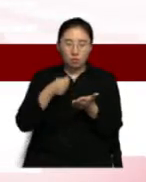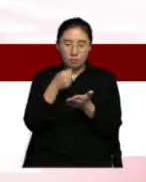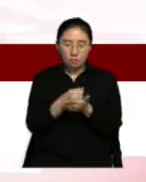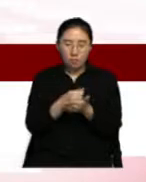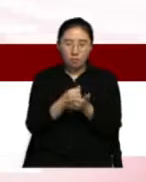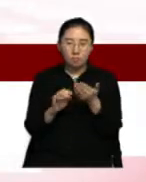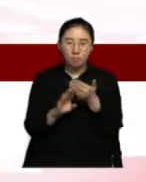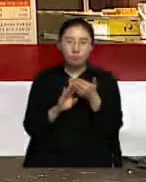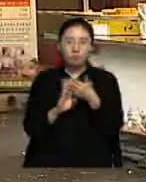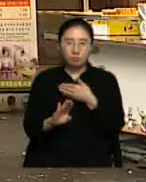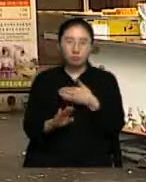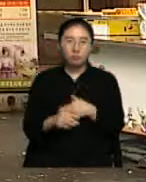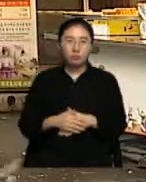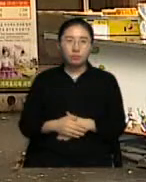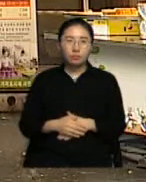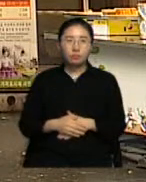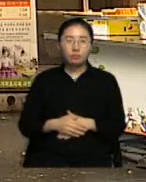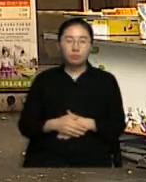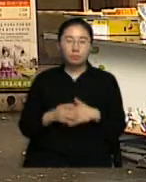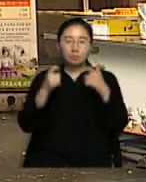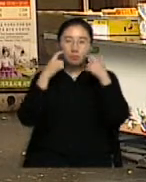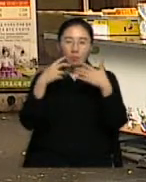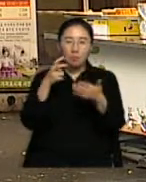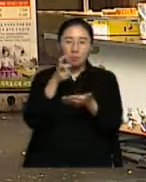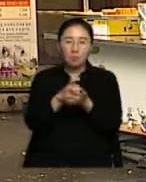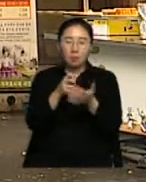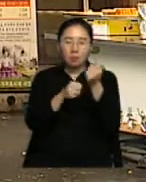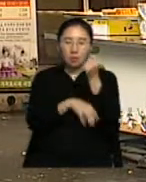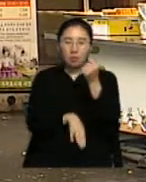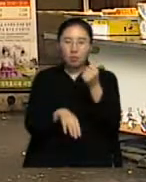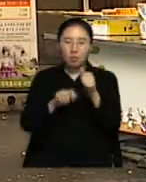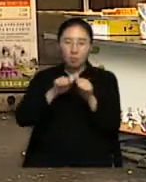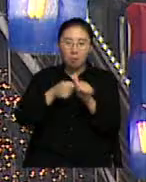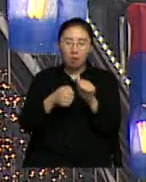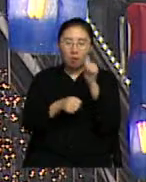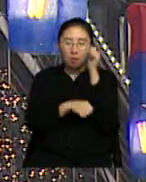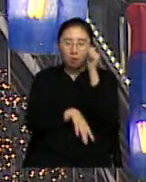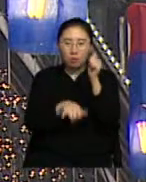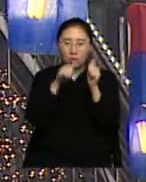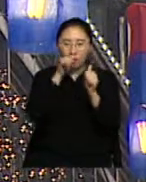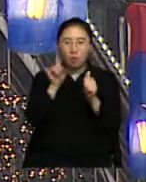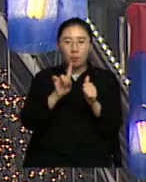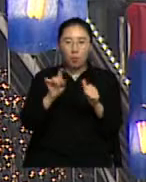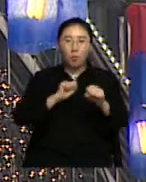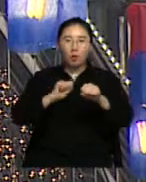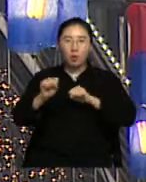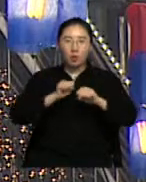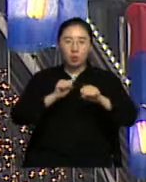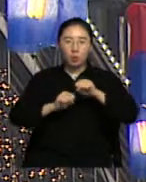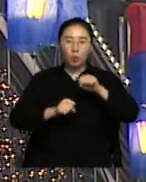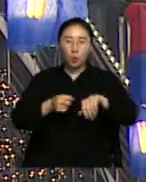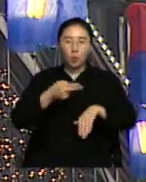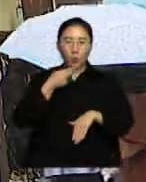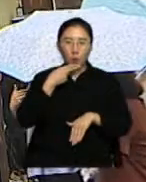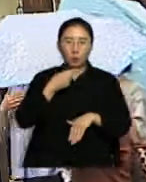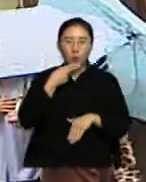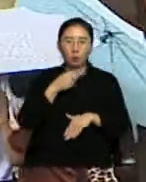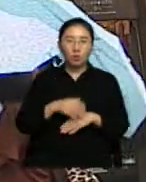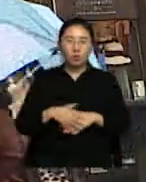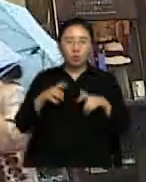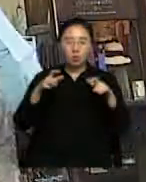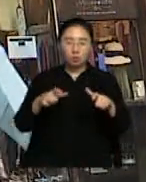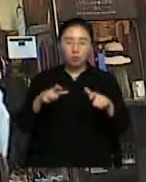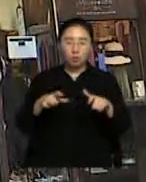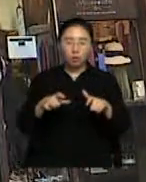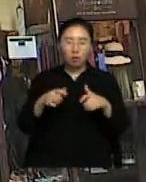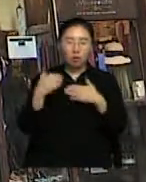좀 책임을 잡고 나서 명확한 법적 근거와 처벌 기준이 있지만 어떠한 조치도 이루어지지 않는 상황. 구가